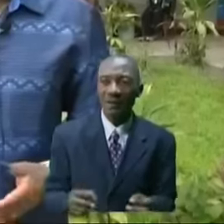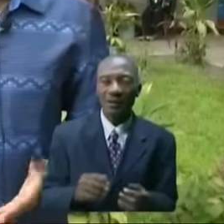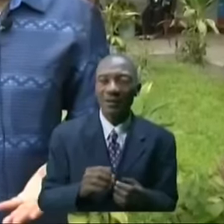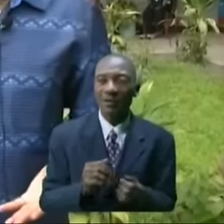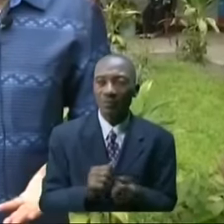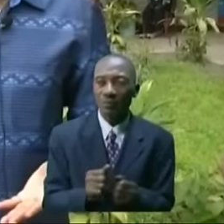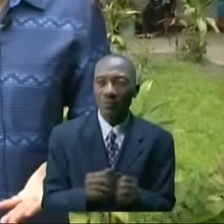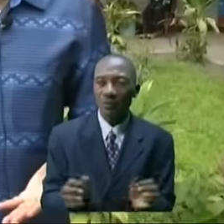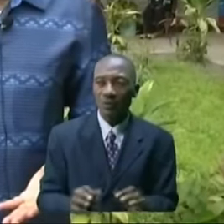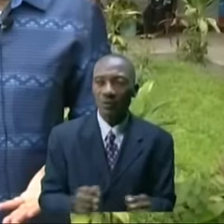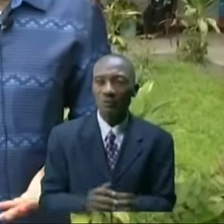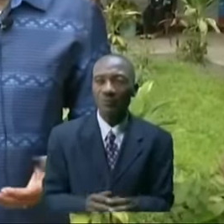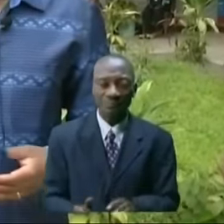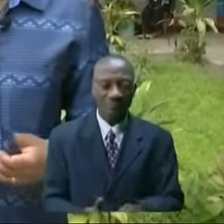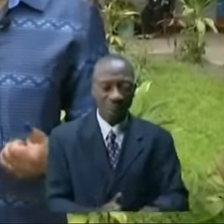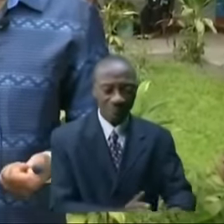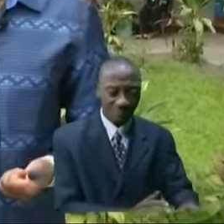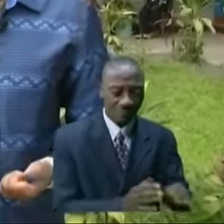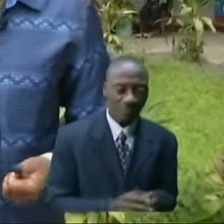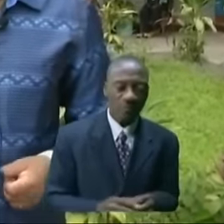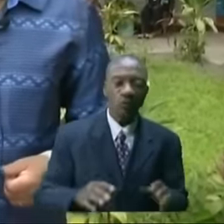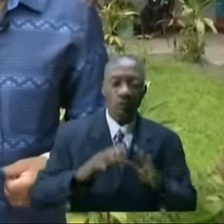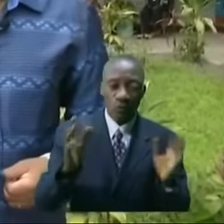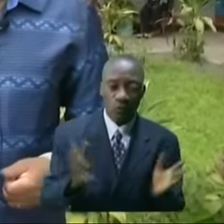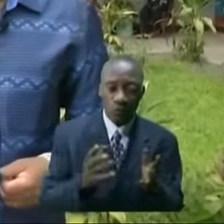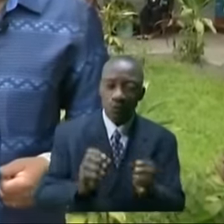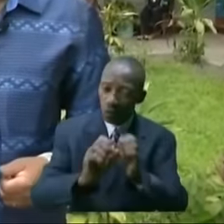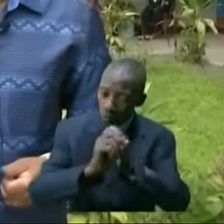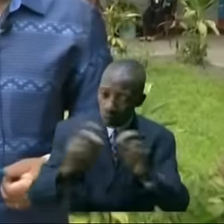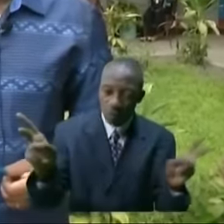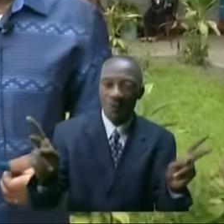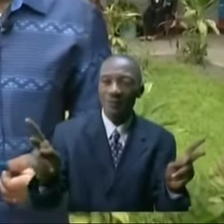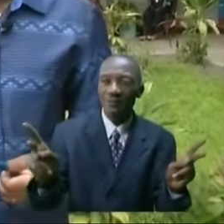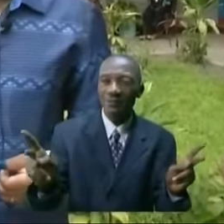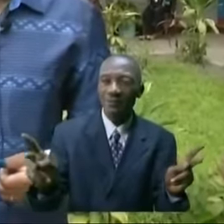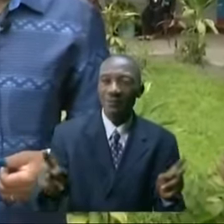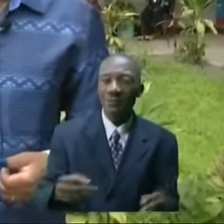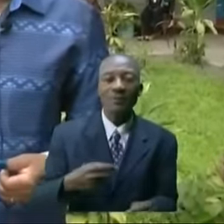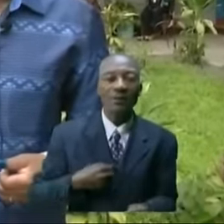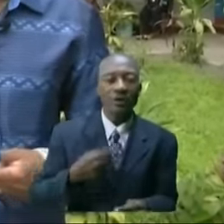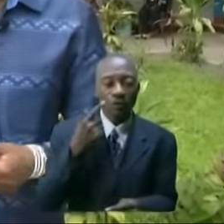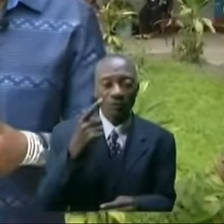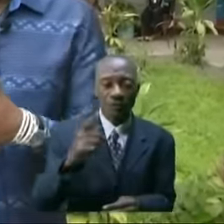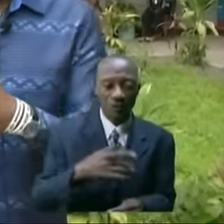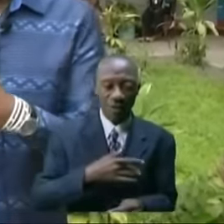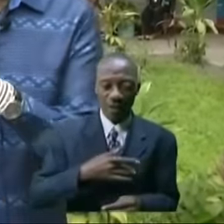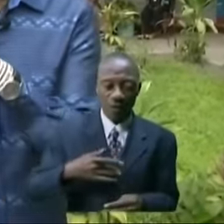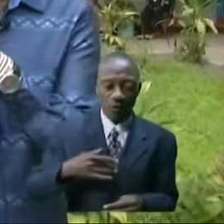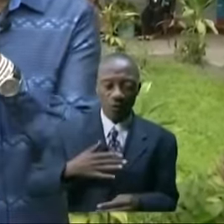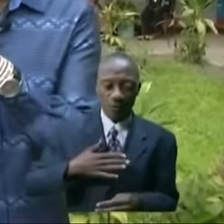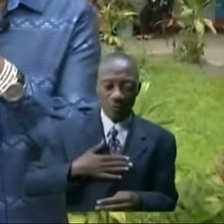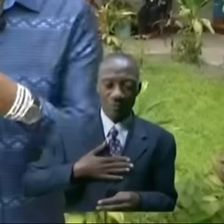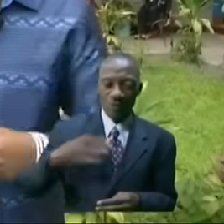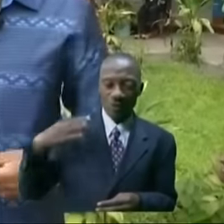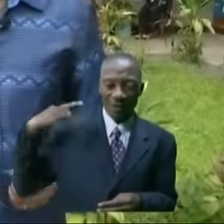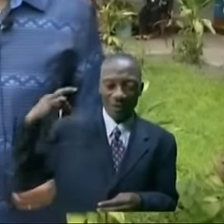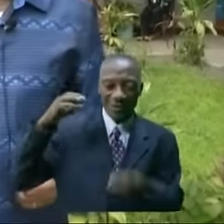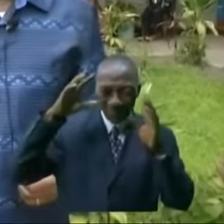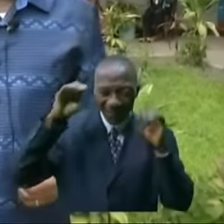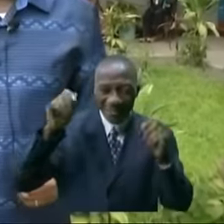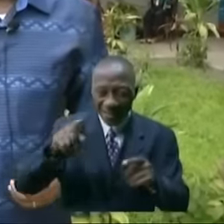sécurité. Tout s'est très bien passé. J'ai retrouvé le nom de mon candidat président, donc j'ai voté.